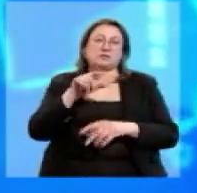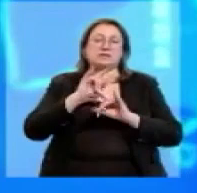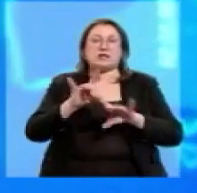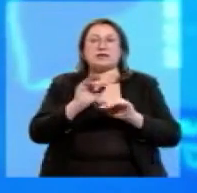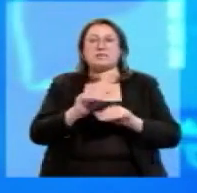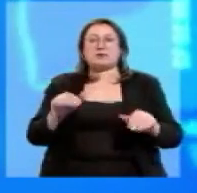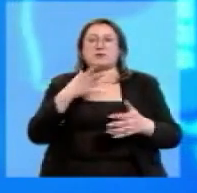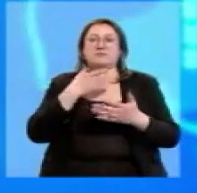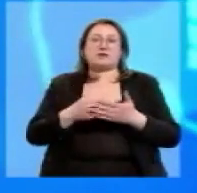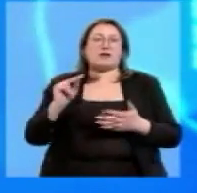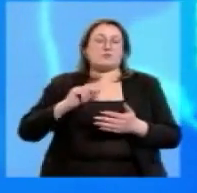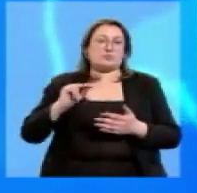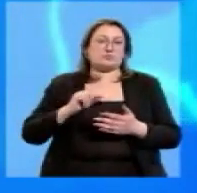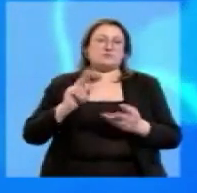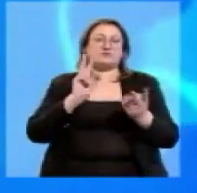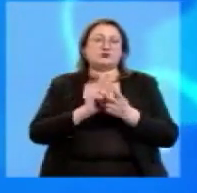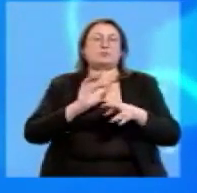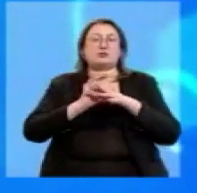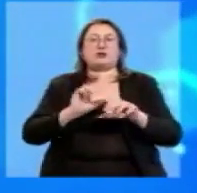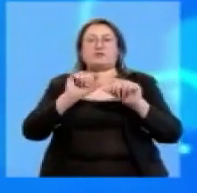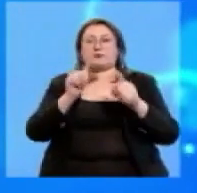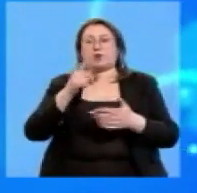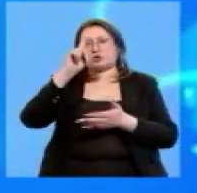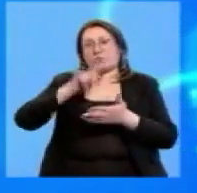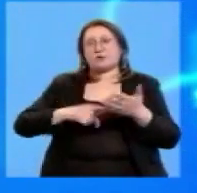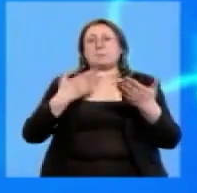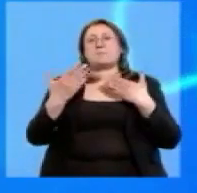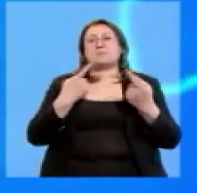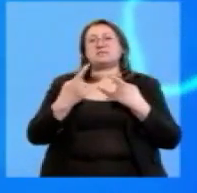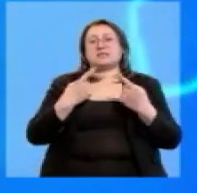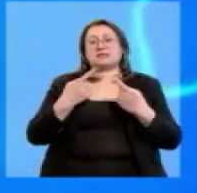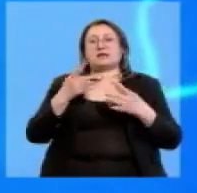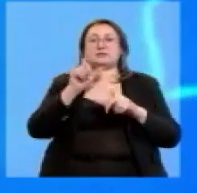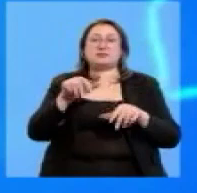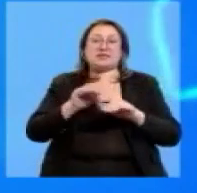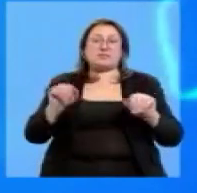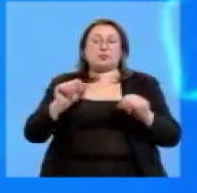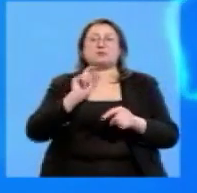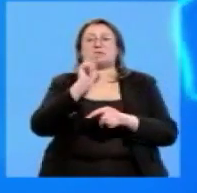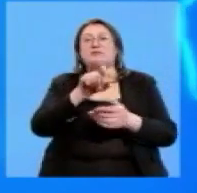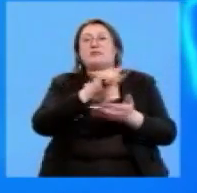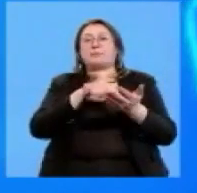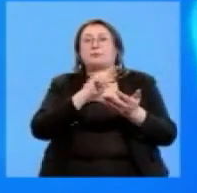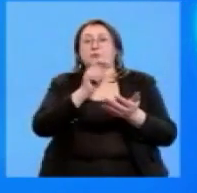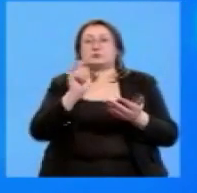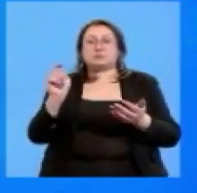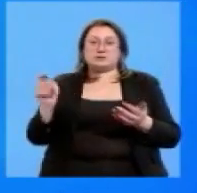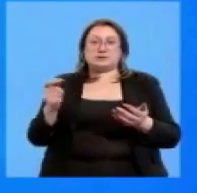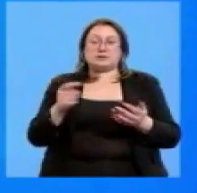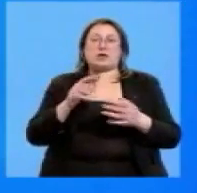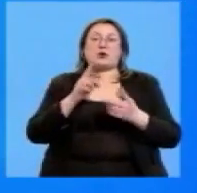рассказали ребятам о своей работе. Встреча прошла в формате доверительной беседы, где ученики могли задать специалистам интересующие